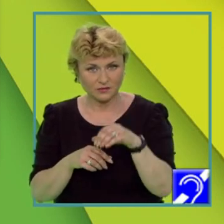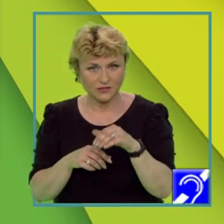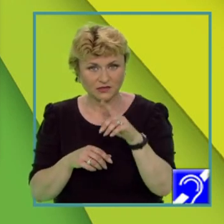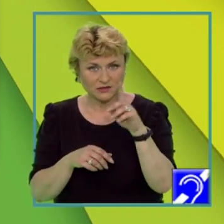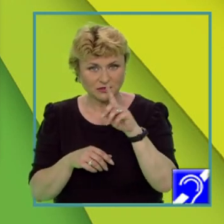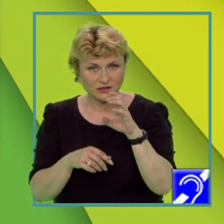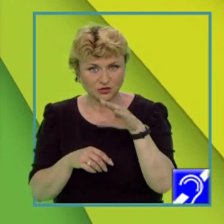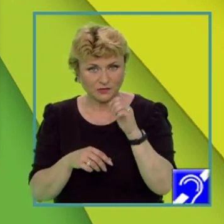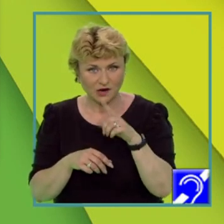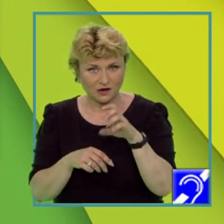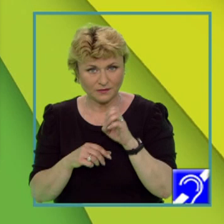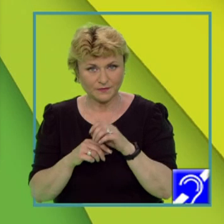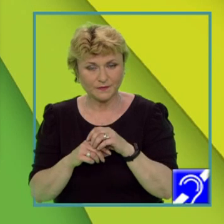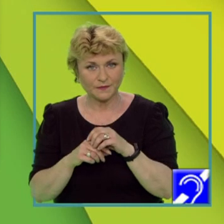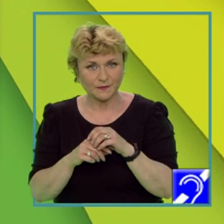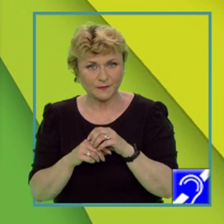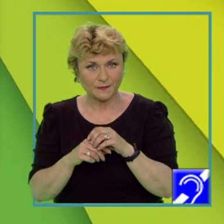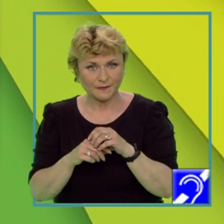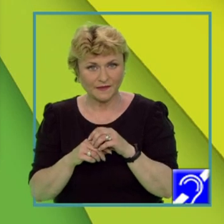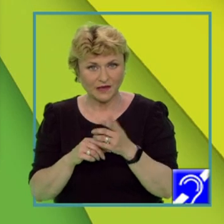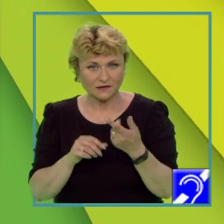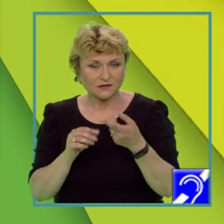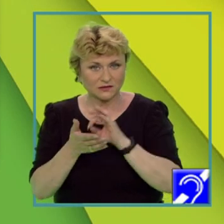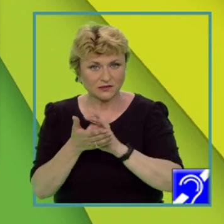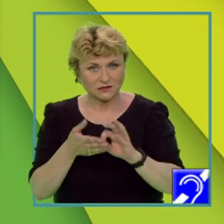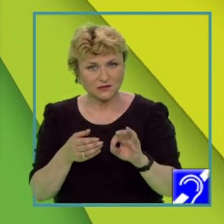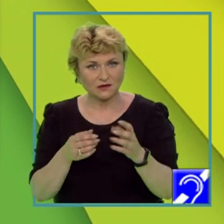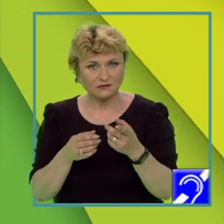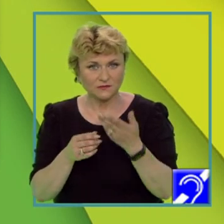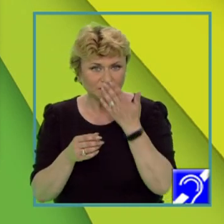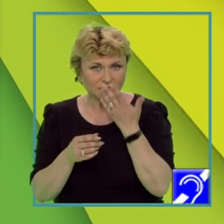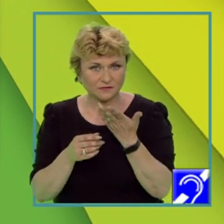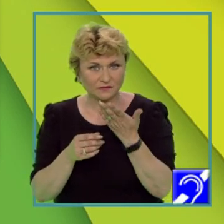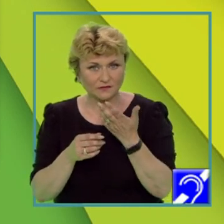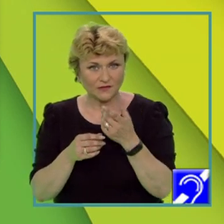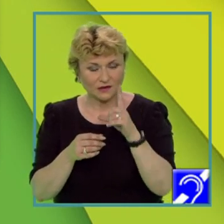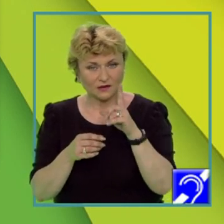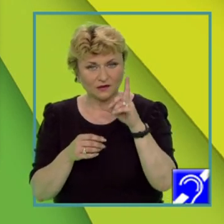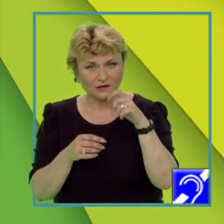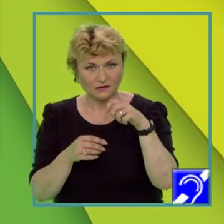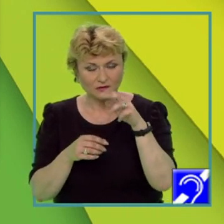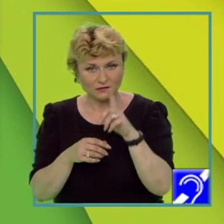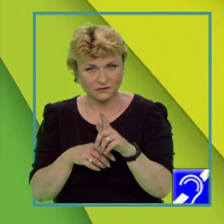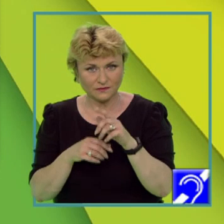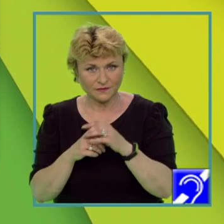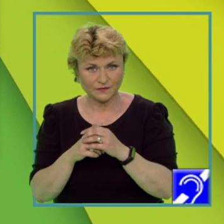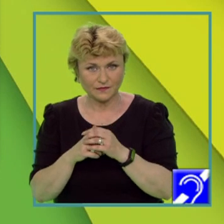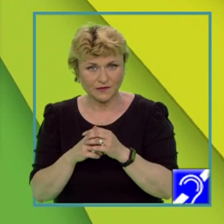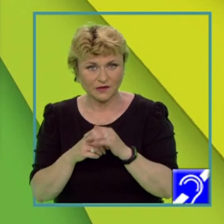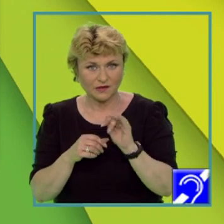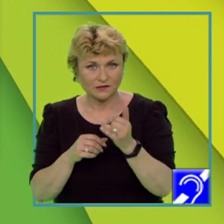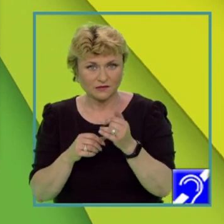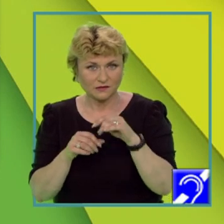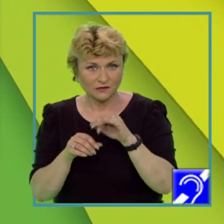anume logaritm în bază 10 x pe Notează ca fiind LG gx facem diferența